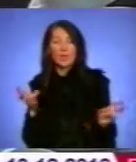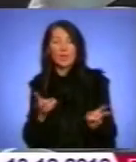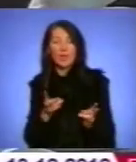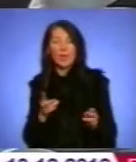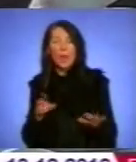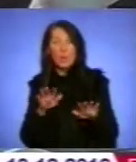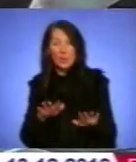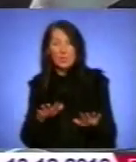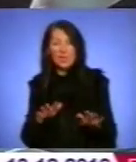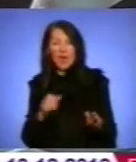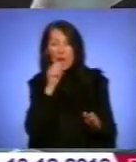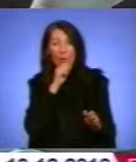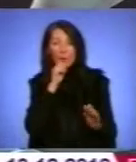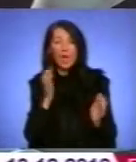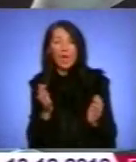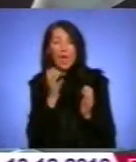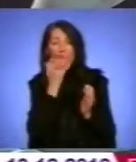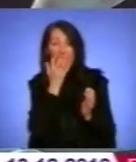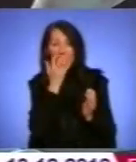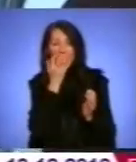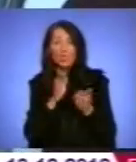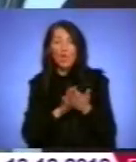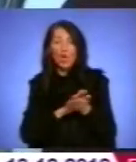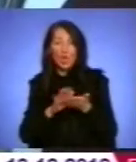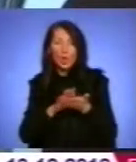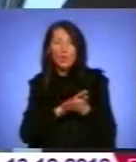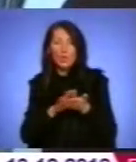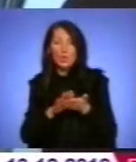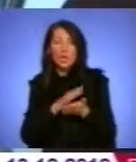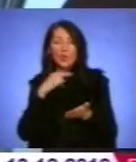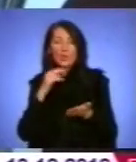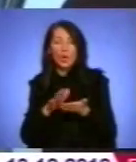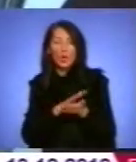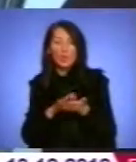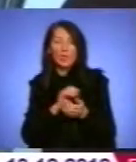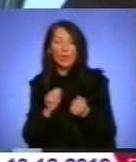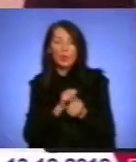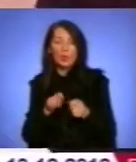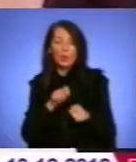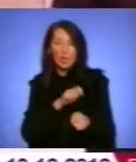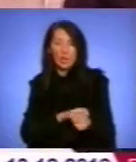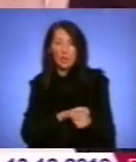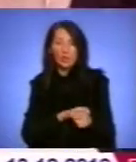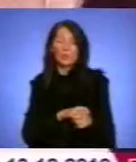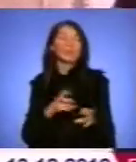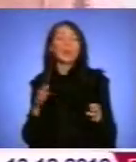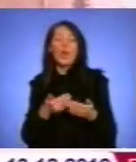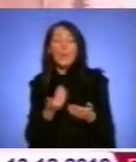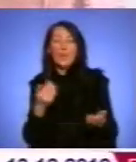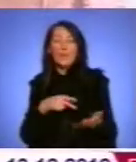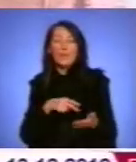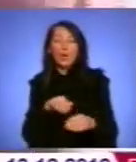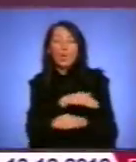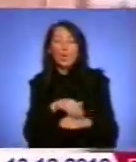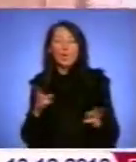обережно розтерти сухою нетовстою тканиною. Аби уникнути переохолодження та обмороження перед виходом на вулицю, слід обов'язково поїсти